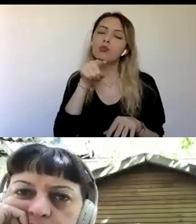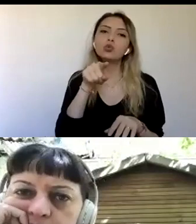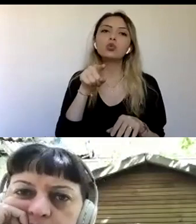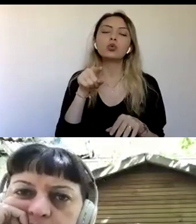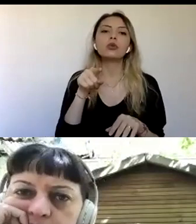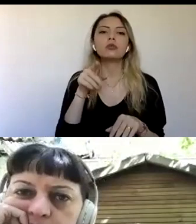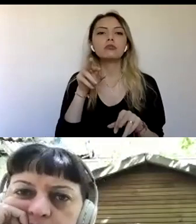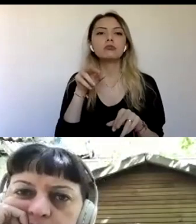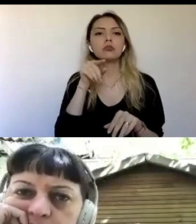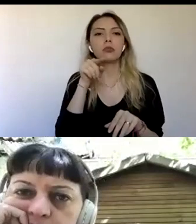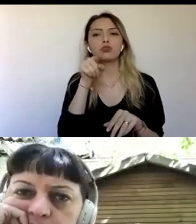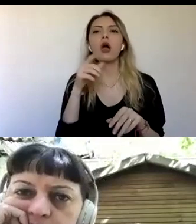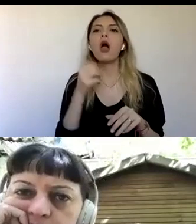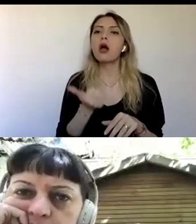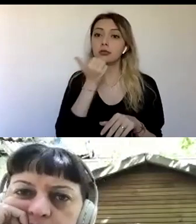sheet'e arşivleyebilirim.